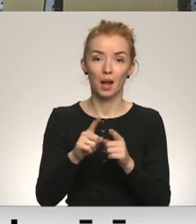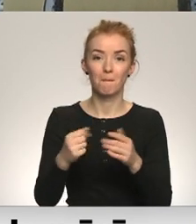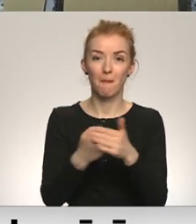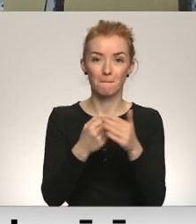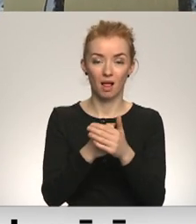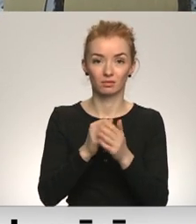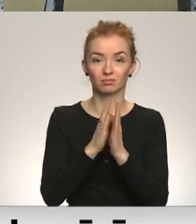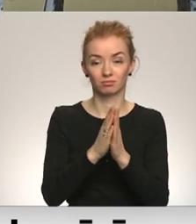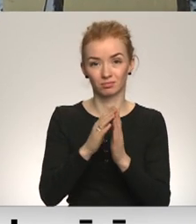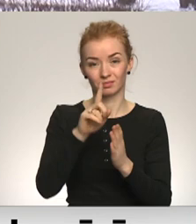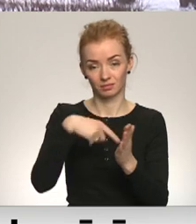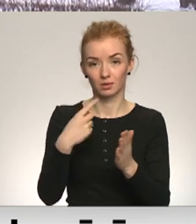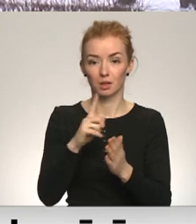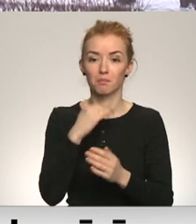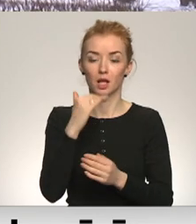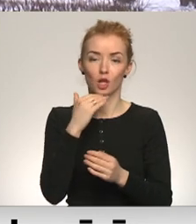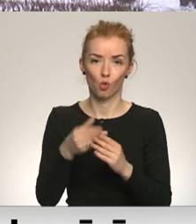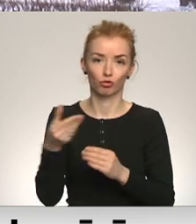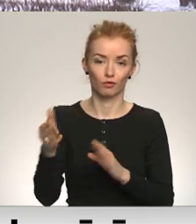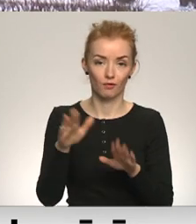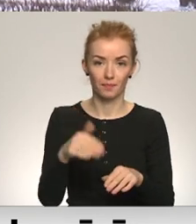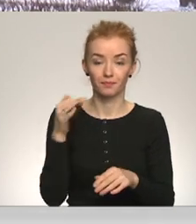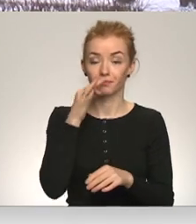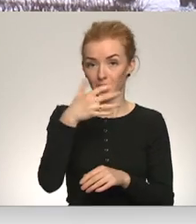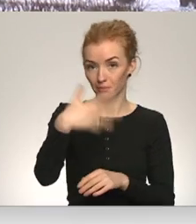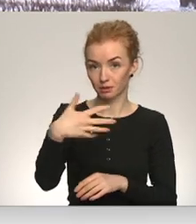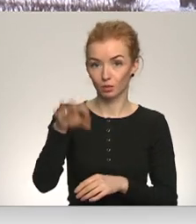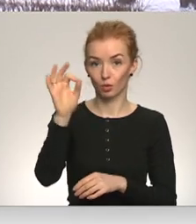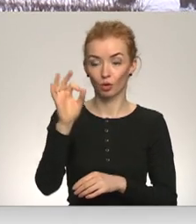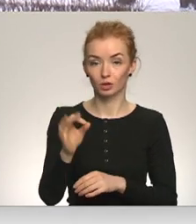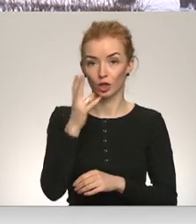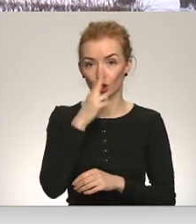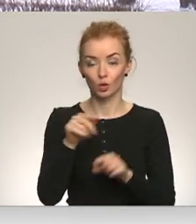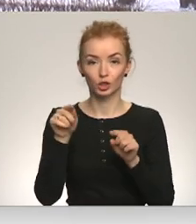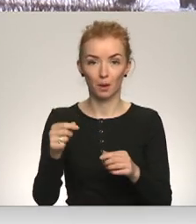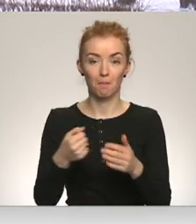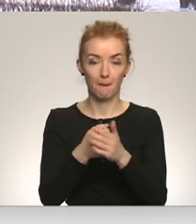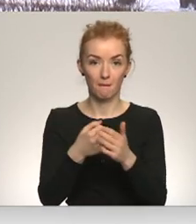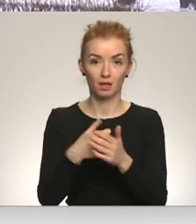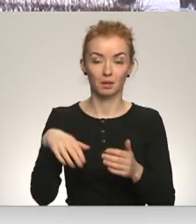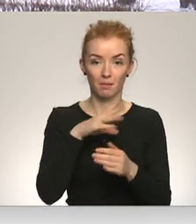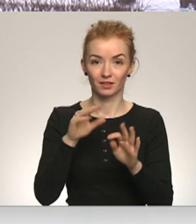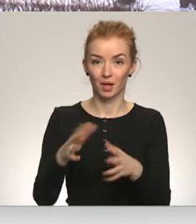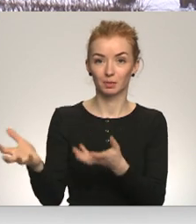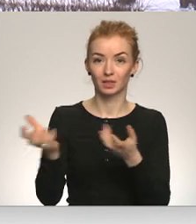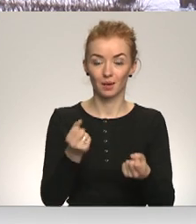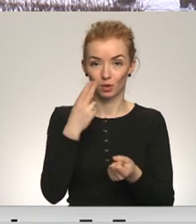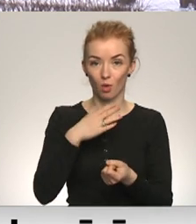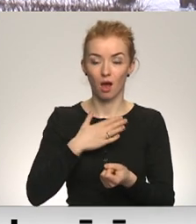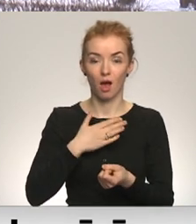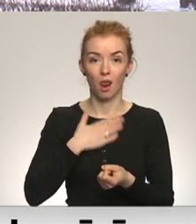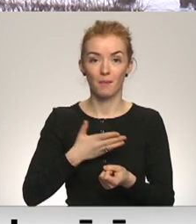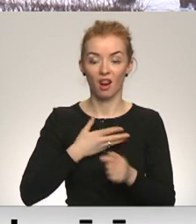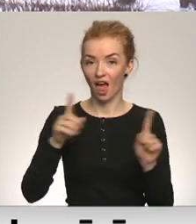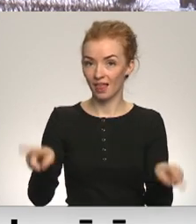pabalstam esot pietiekoši. Rēķinoties ar to, ka 50% no šī mājokļu pabalsta mēs varēsim saņemt no labklājības